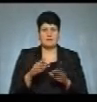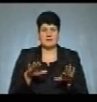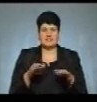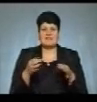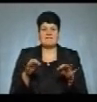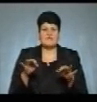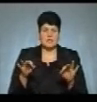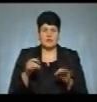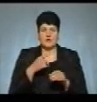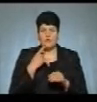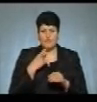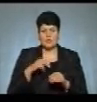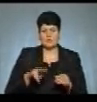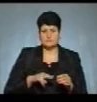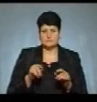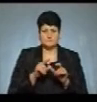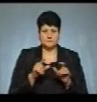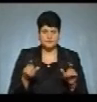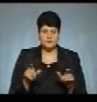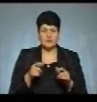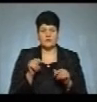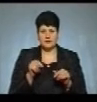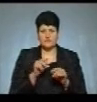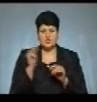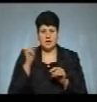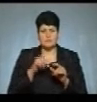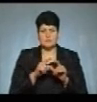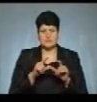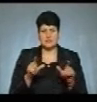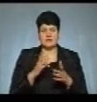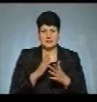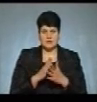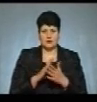каже Ольга Пулька, у навчальному закладі створили умови для навчання школярів.